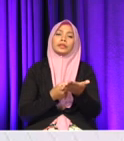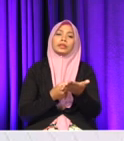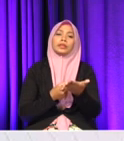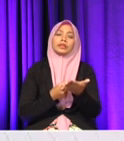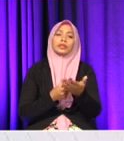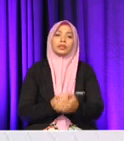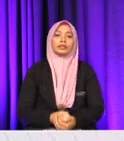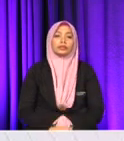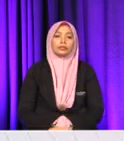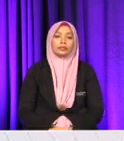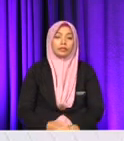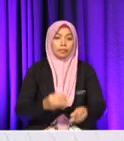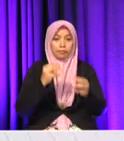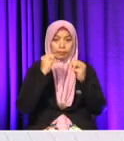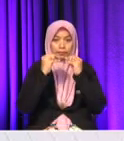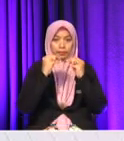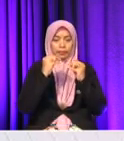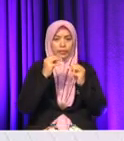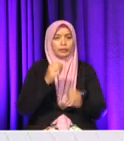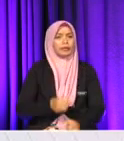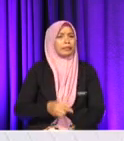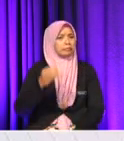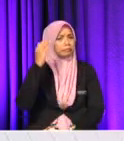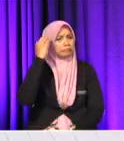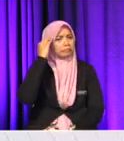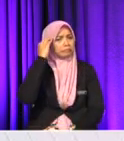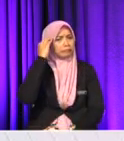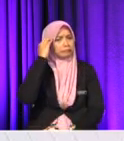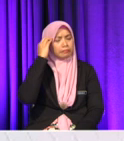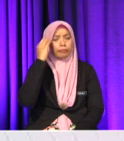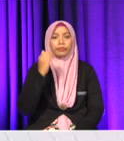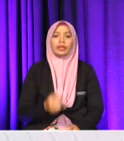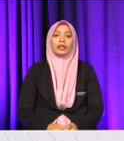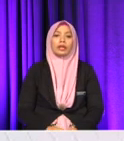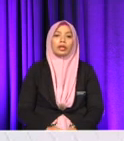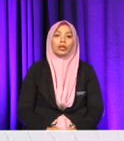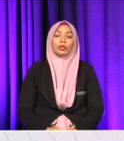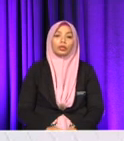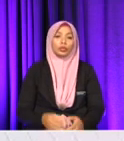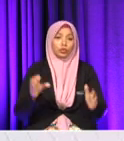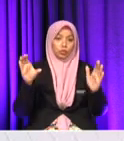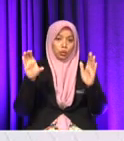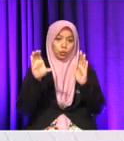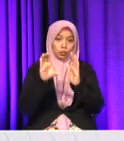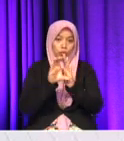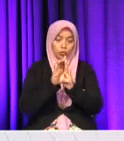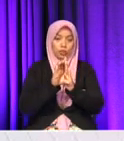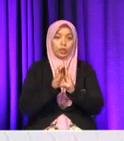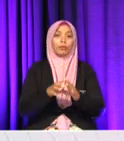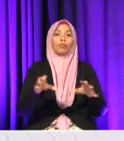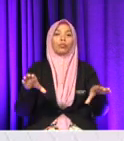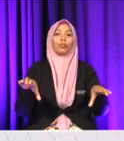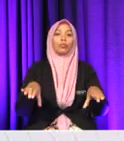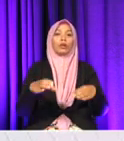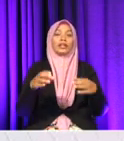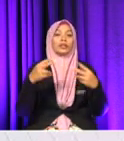enggak gunakan sebagai ID yang akses nah contohnya lah Syarikat eee pembuatan perabot ya ini dan